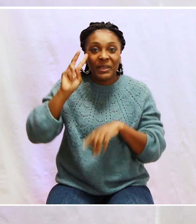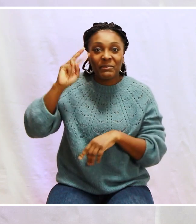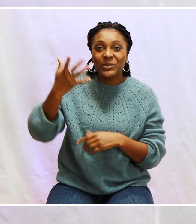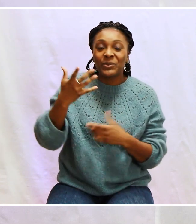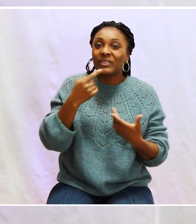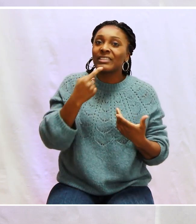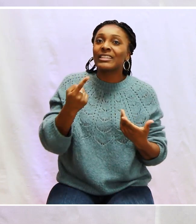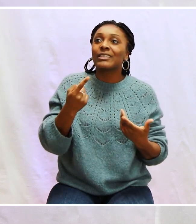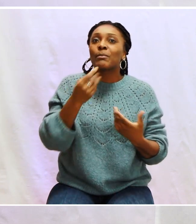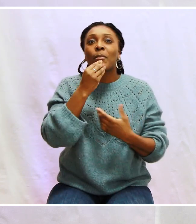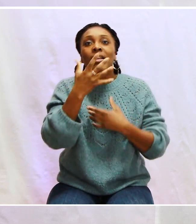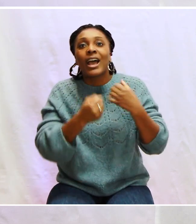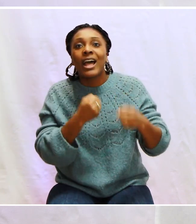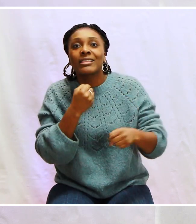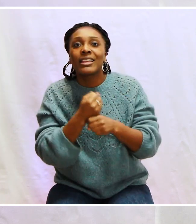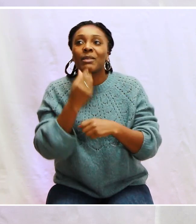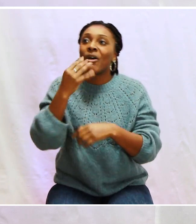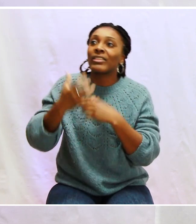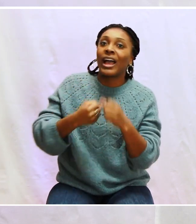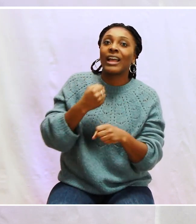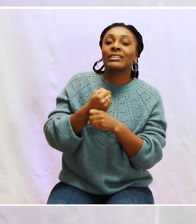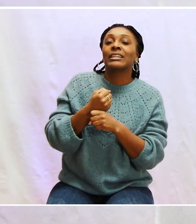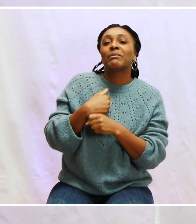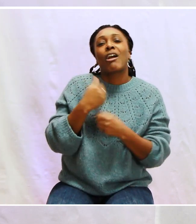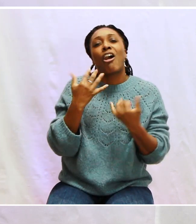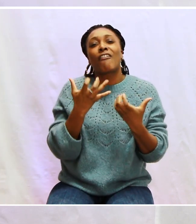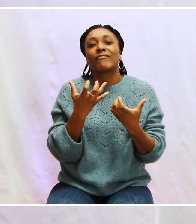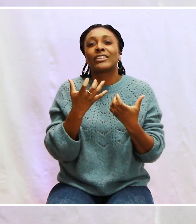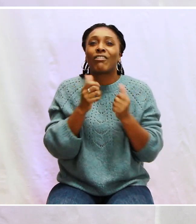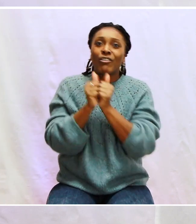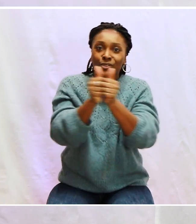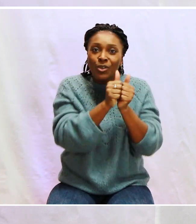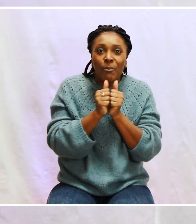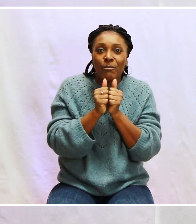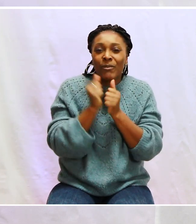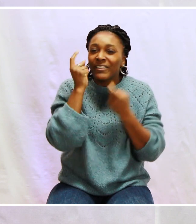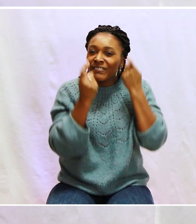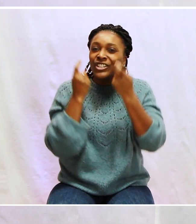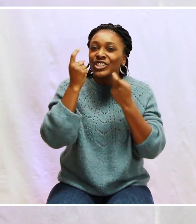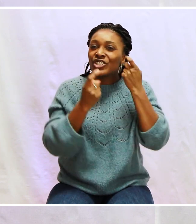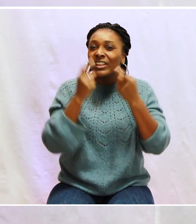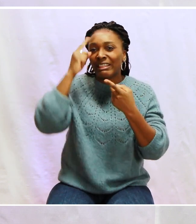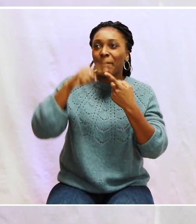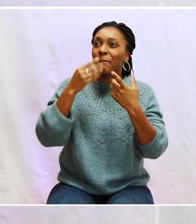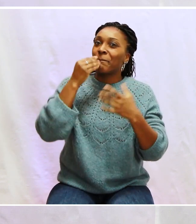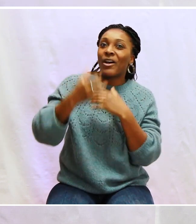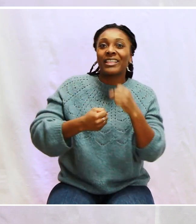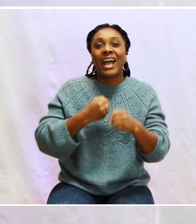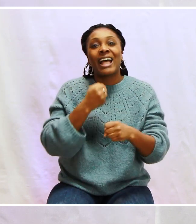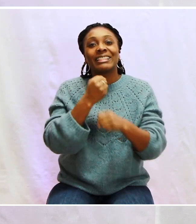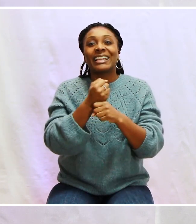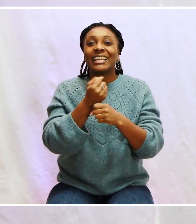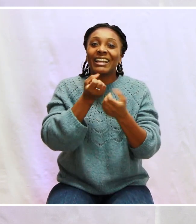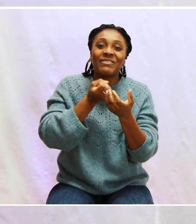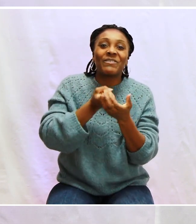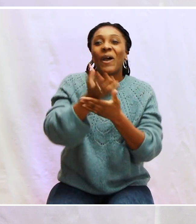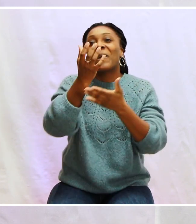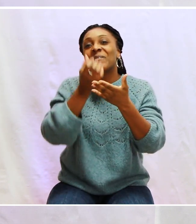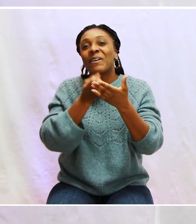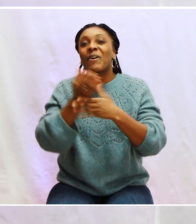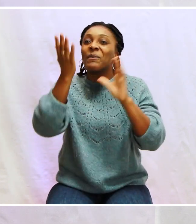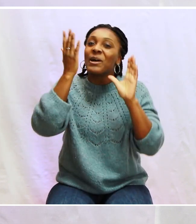d'habitude, eh bien, on se souhaite la bonne année. Mais c'est la question que j'aimerais qu'on se pose aujourd'hui, au niveau des bonnes années on se lance les uns